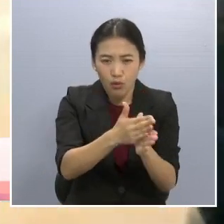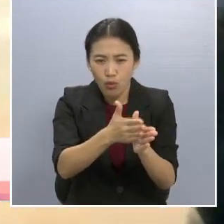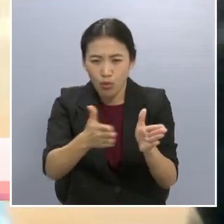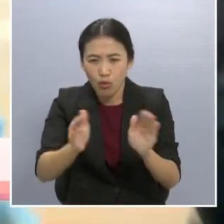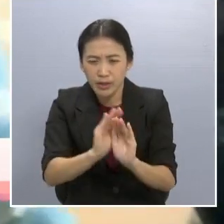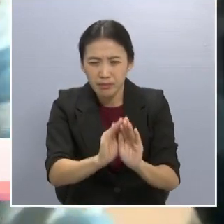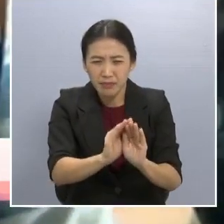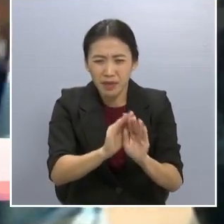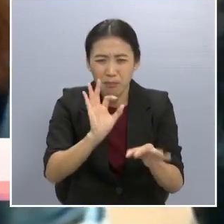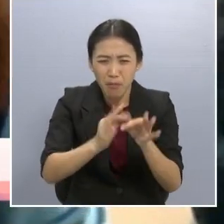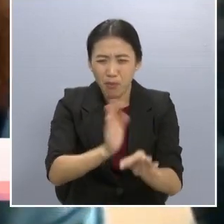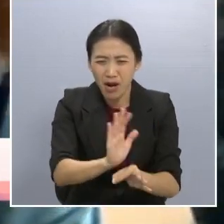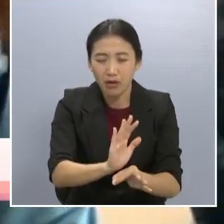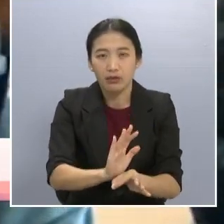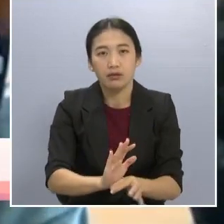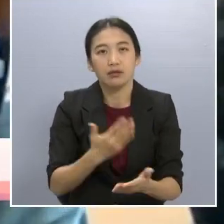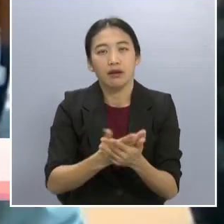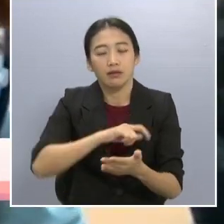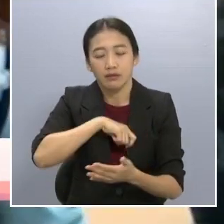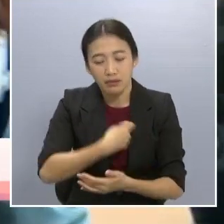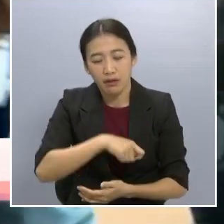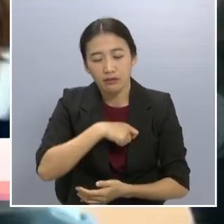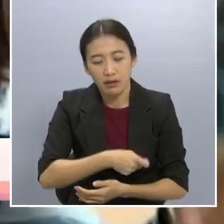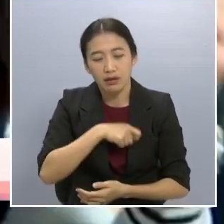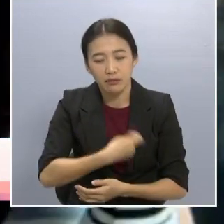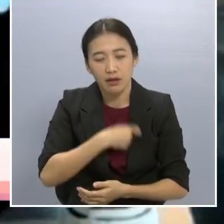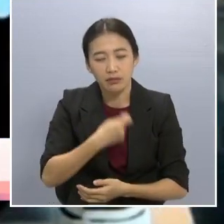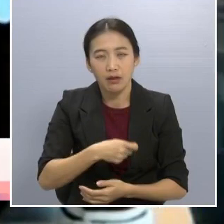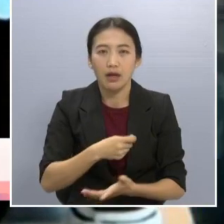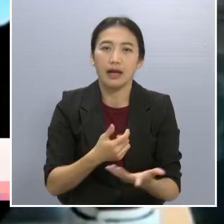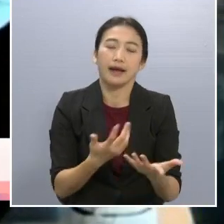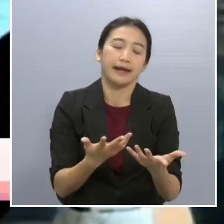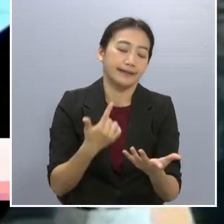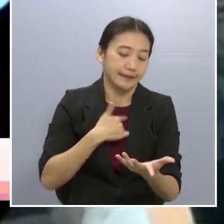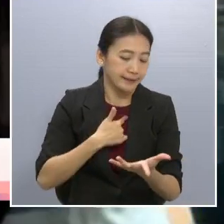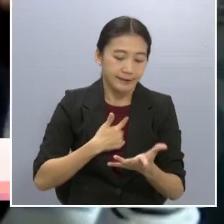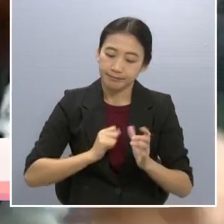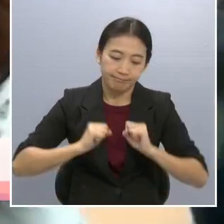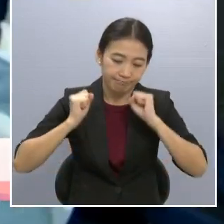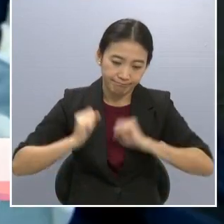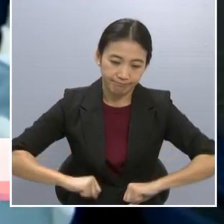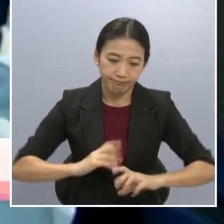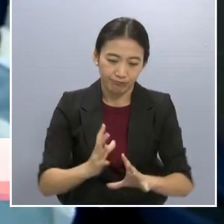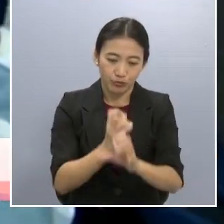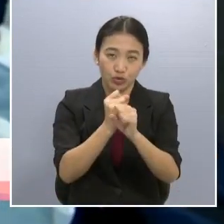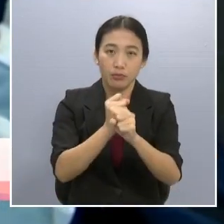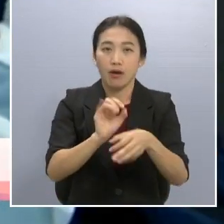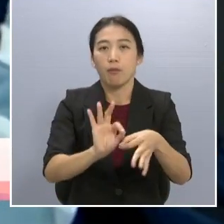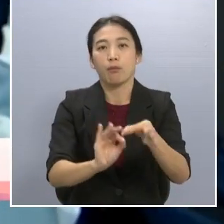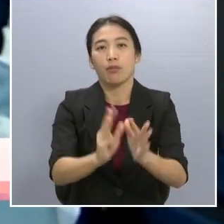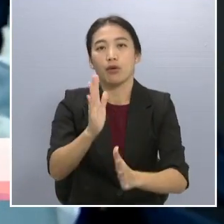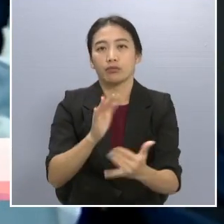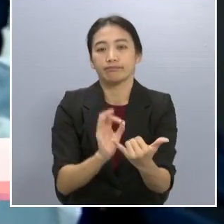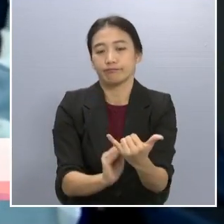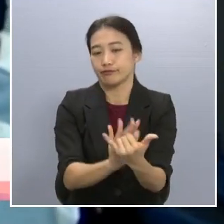ต่างๆนานาที่จำเป็นต้องใช้ไปกับร่างของน้องโชคแม่จึงจำเป็นต้องเอามาประกอบพิธีกรรมทางศาสน